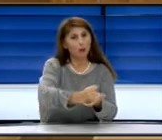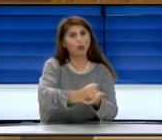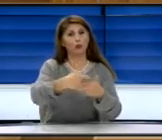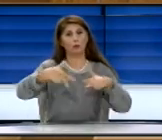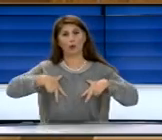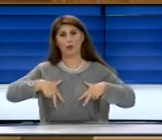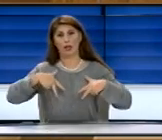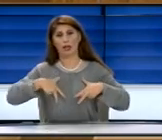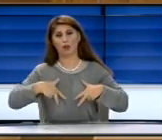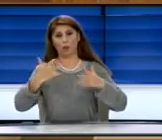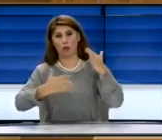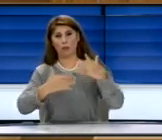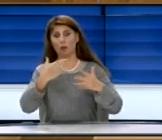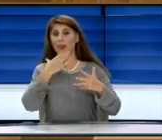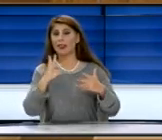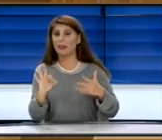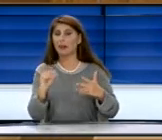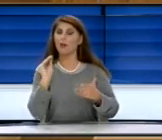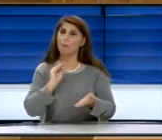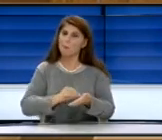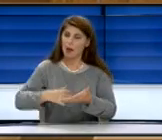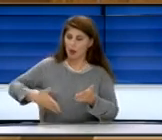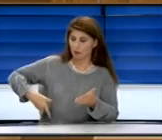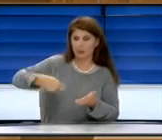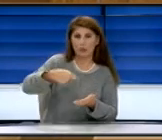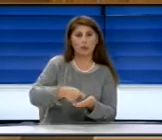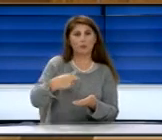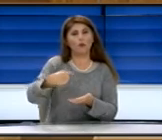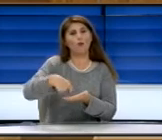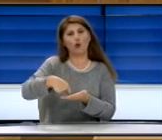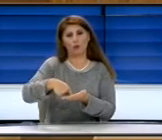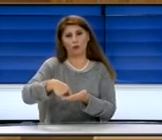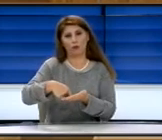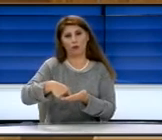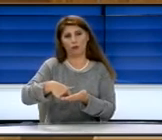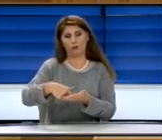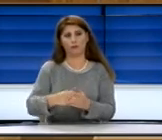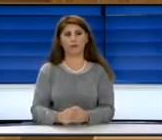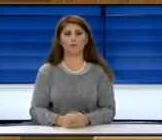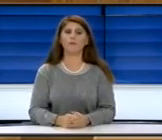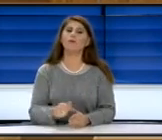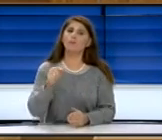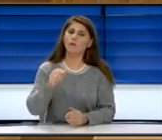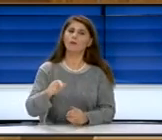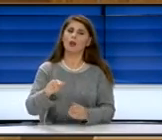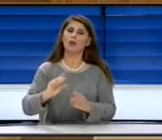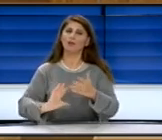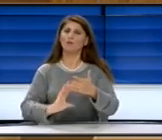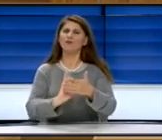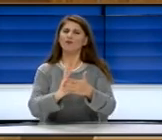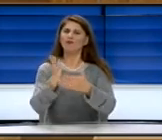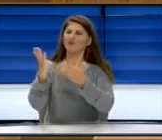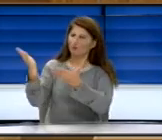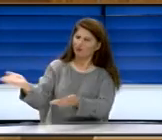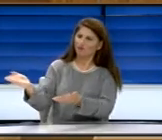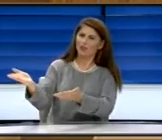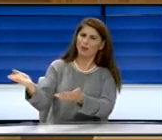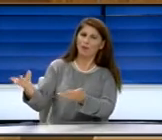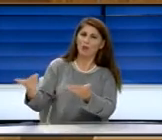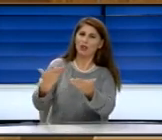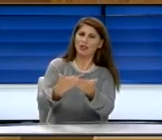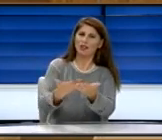κρατικό προϋπολογισμό, δηλαδή πάλι από τις τσέπες των φορολογουμένων. Τόσο προοδευτική συνεπώς είναι αυτή η